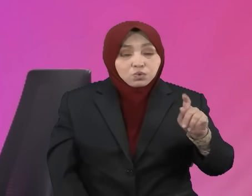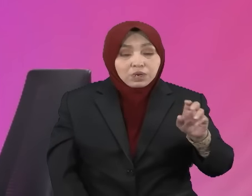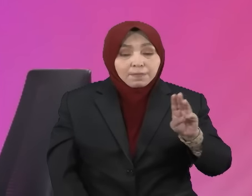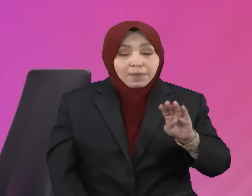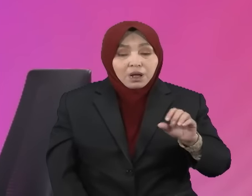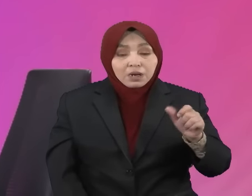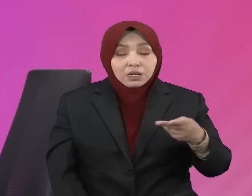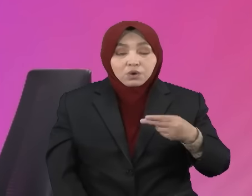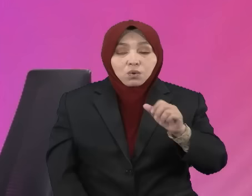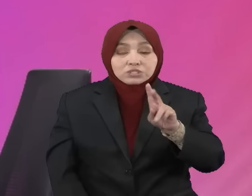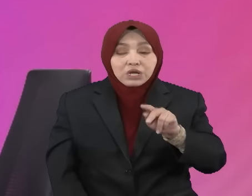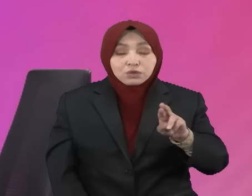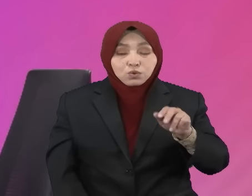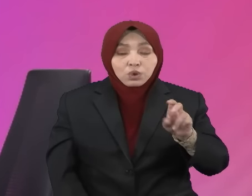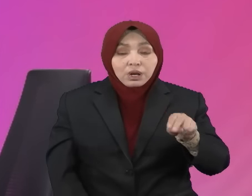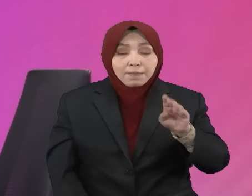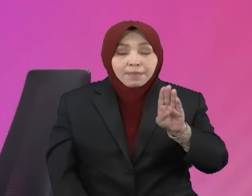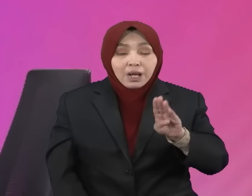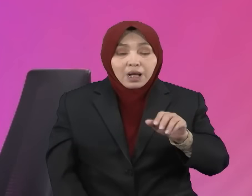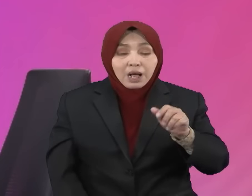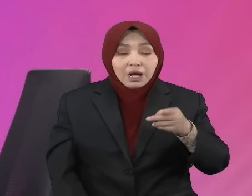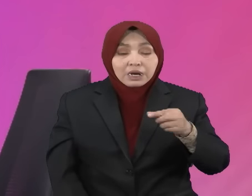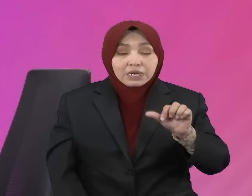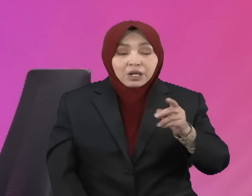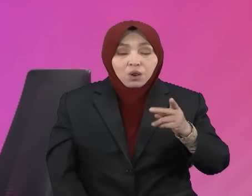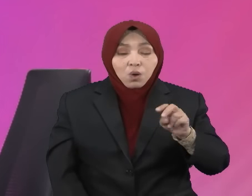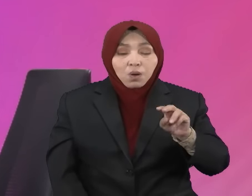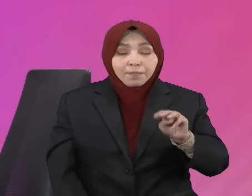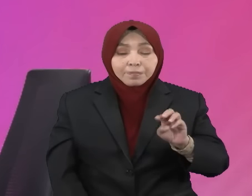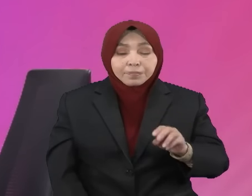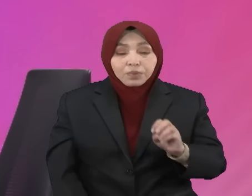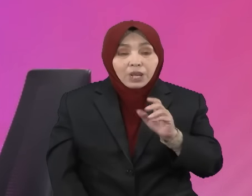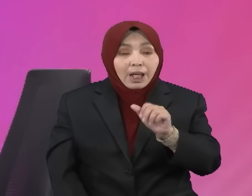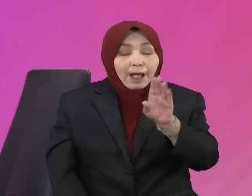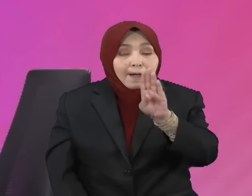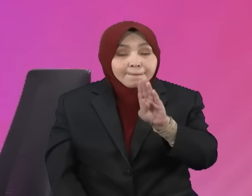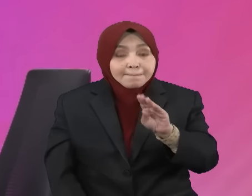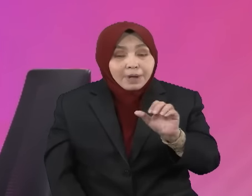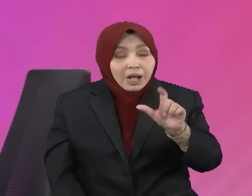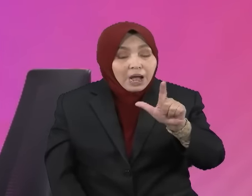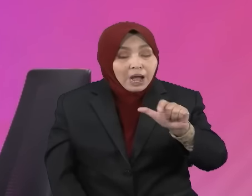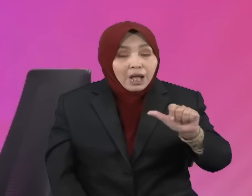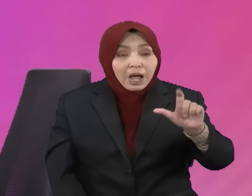البالغة حجة البالغة بالغة